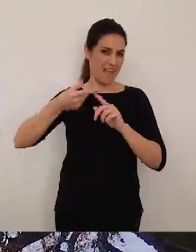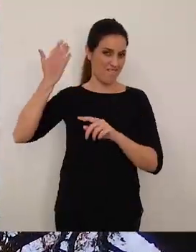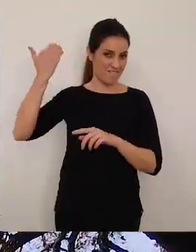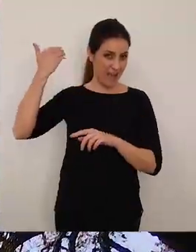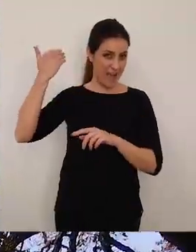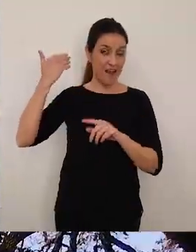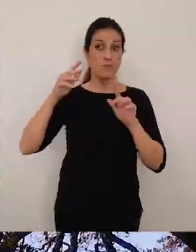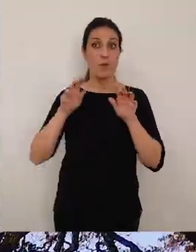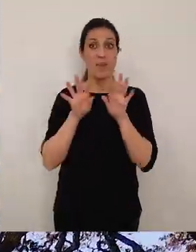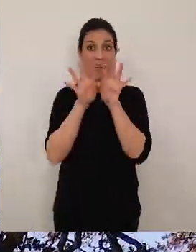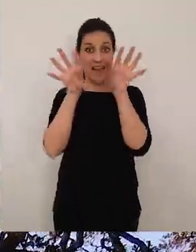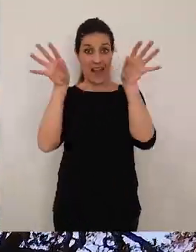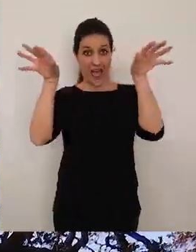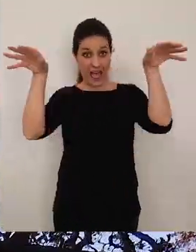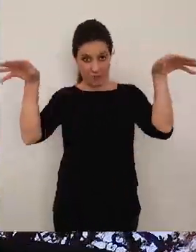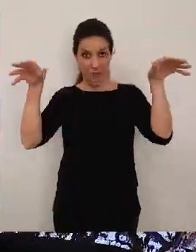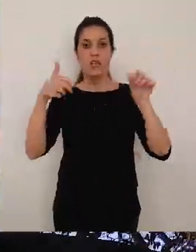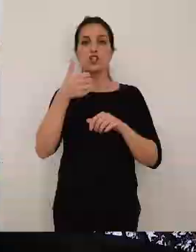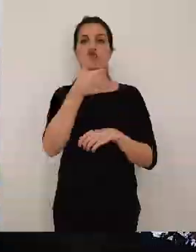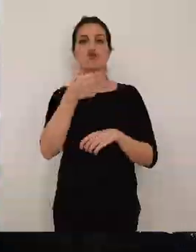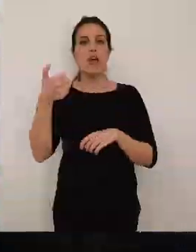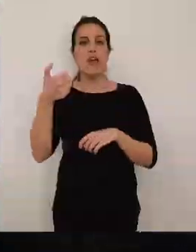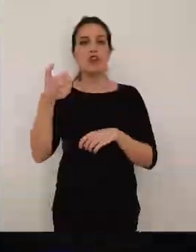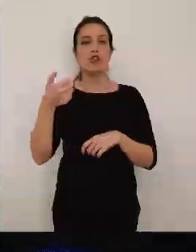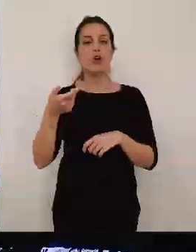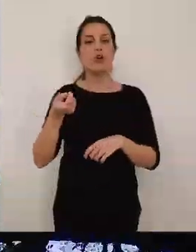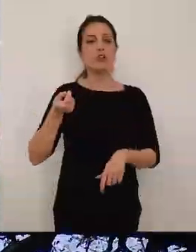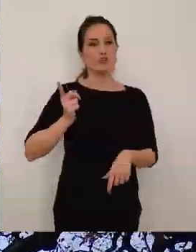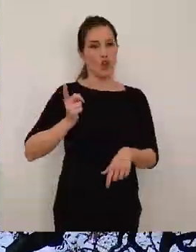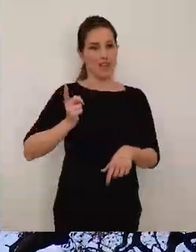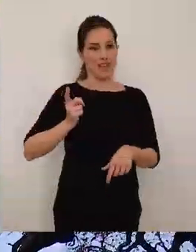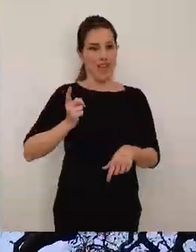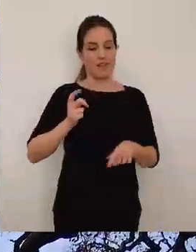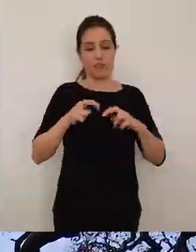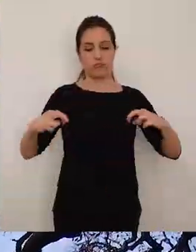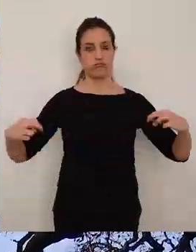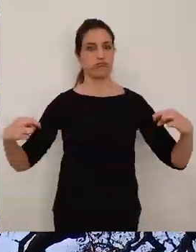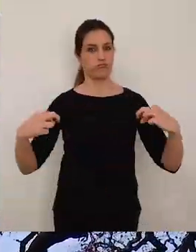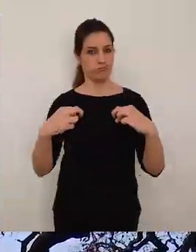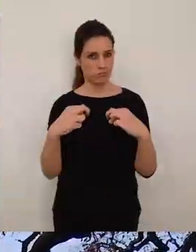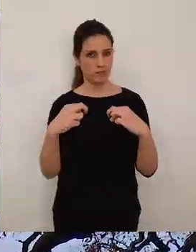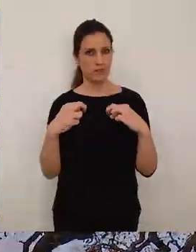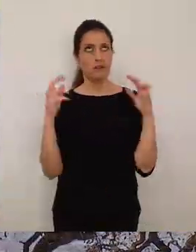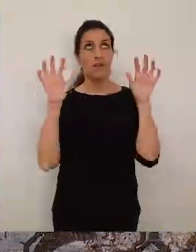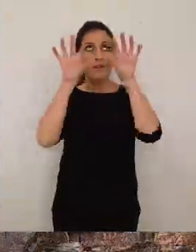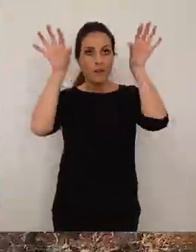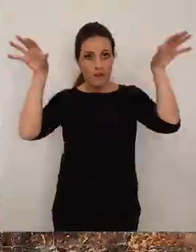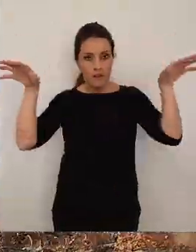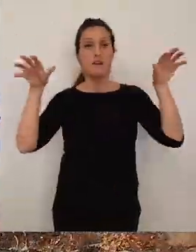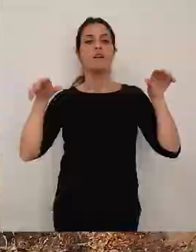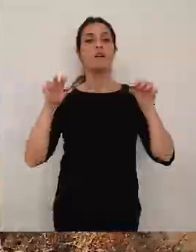medievale, sotto le sue ampie fronde trovarono riparo un centinaio di soldati guidati dall'imperatore Federico II di